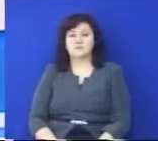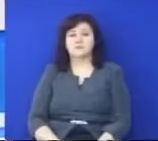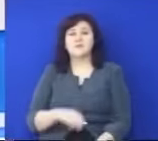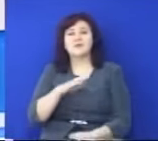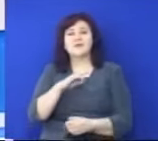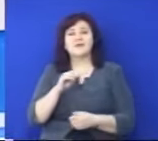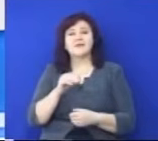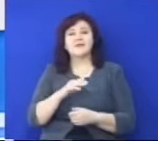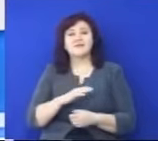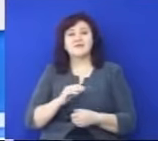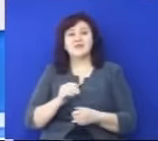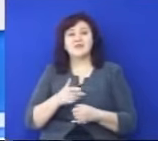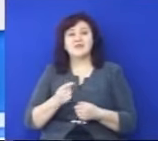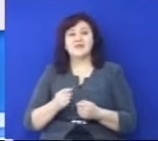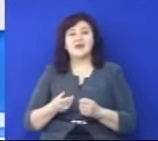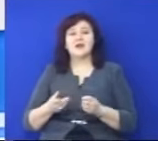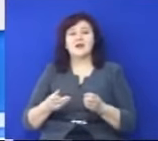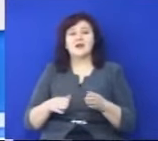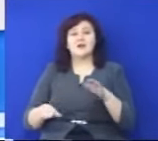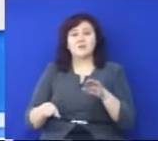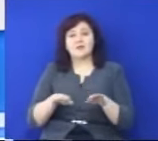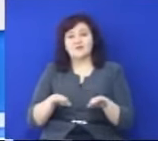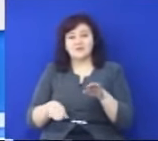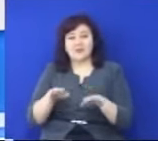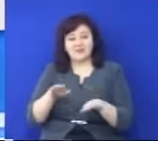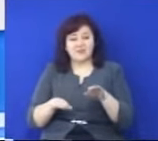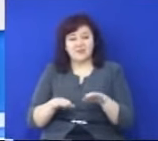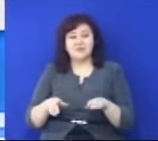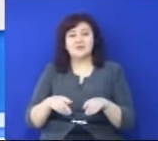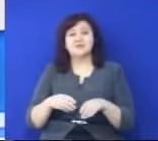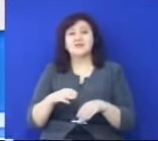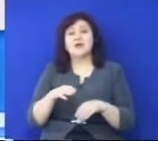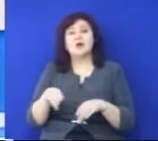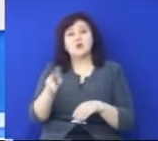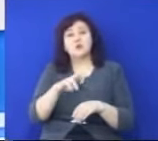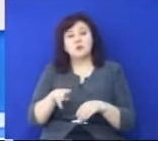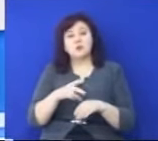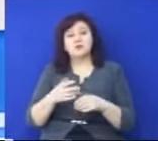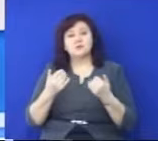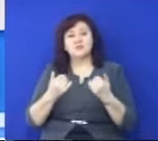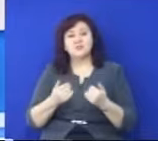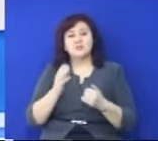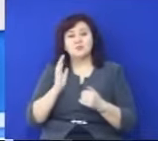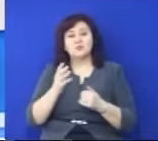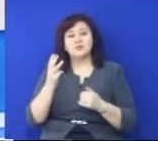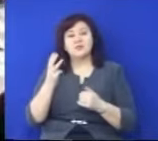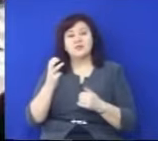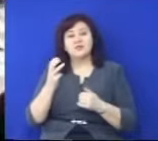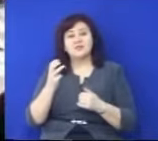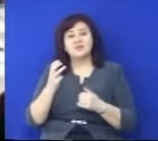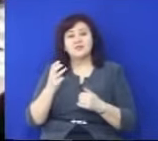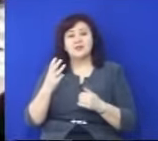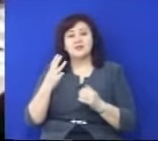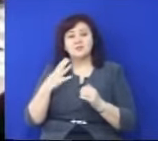Теңгенің долларға шаққандағы бағамы 340-тан аспайды. Бұл туралы үкімет отырысында ұлттық экономика министрі Тимур Сүлейменов